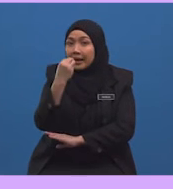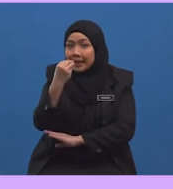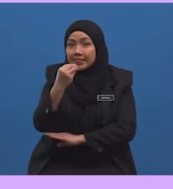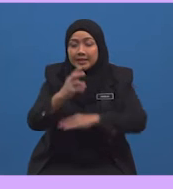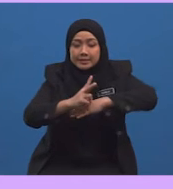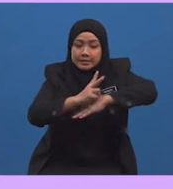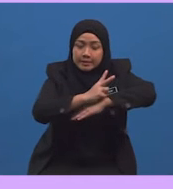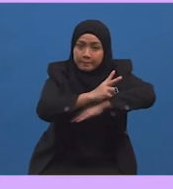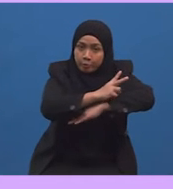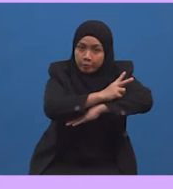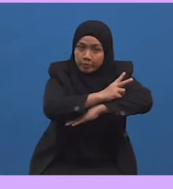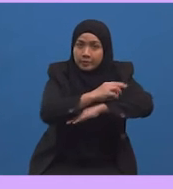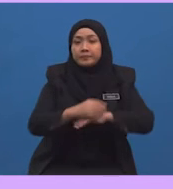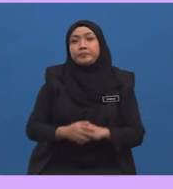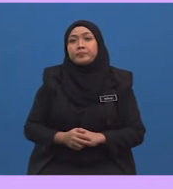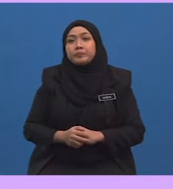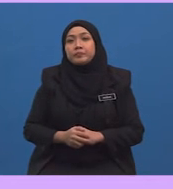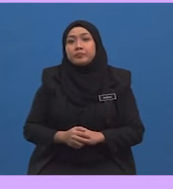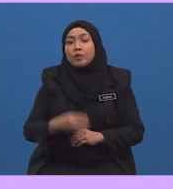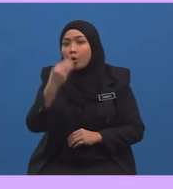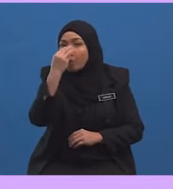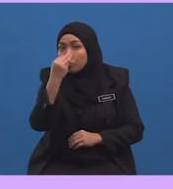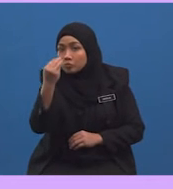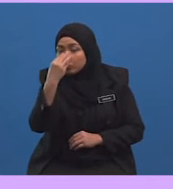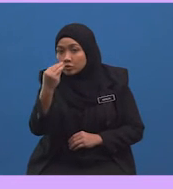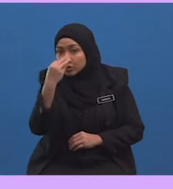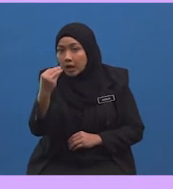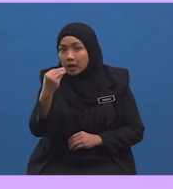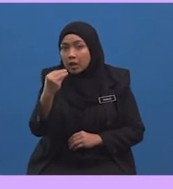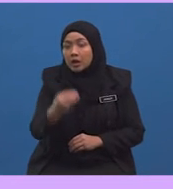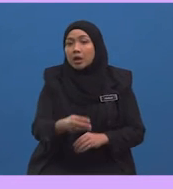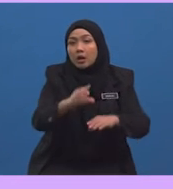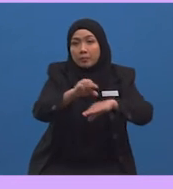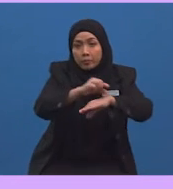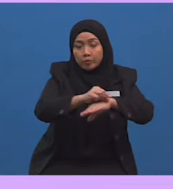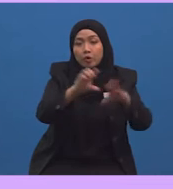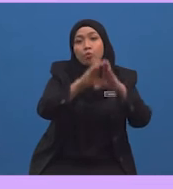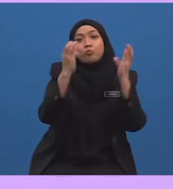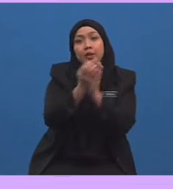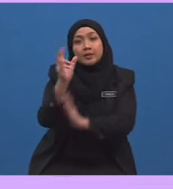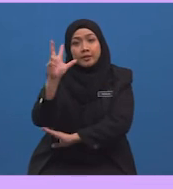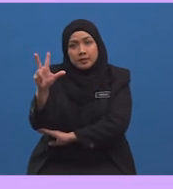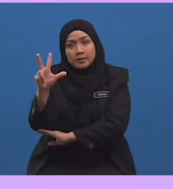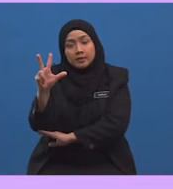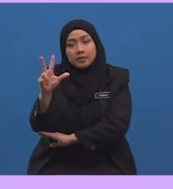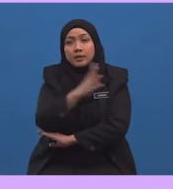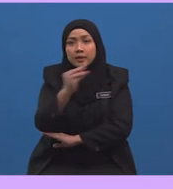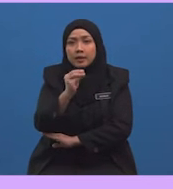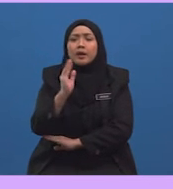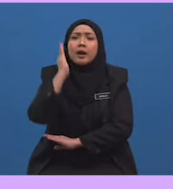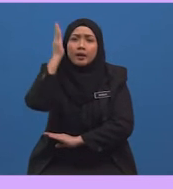Manakala musang merupakan pengguna tertiar kerana burung sebagai pengguna sekunder dimakan